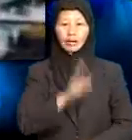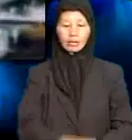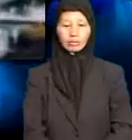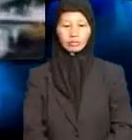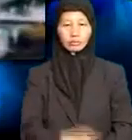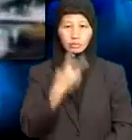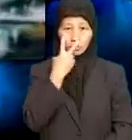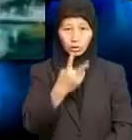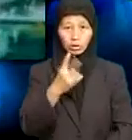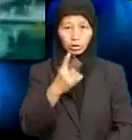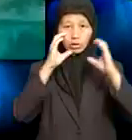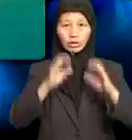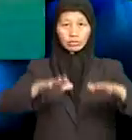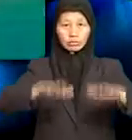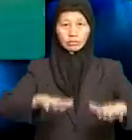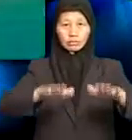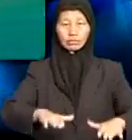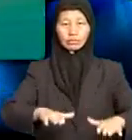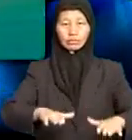cara bertayamum ini.